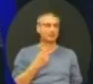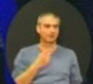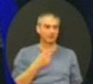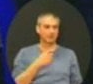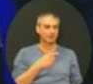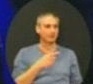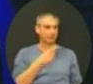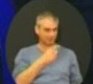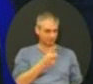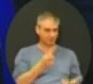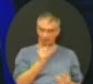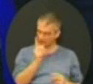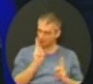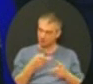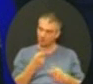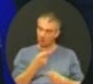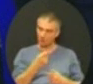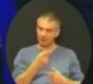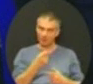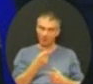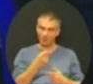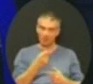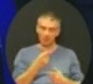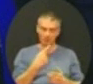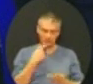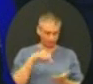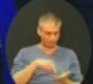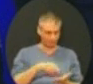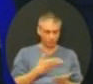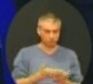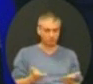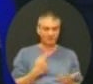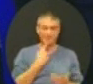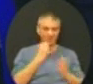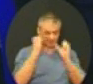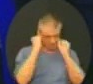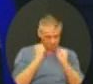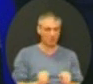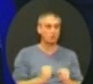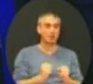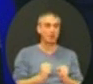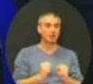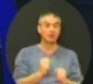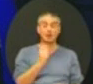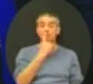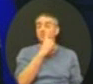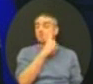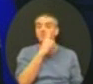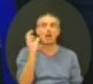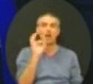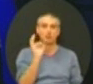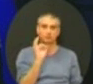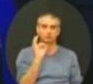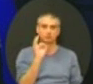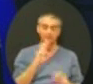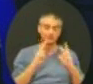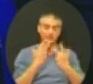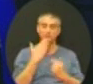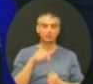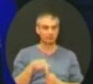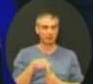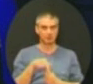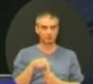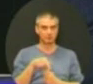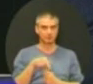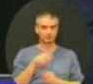אותנו בפינה עד הסוף. אתה יכול לשים כאן על השולחן ולומר, בוודאות מוחלטת של 100% לציבור הישראלי,